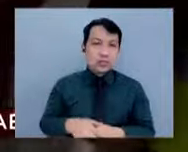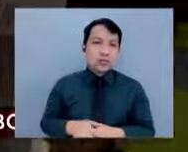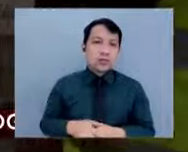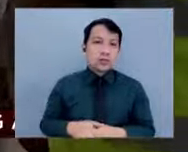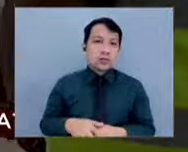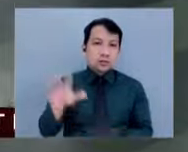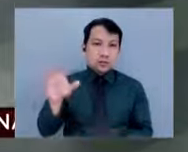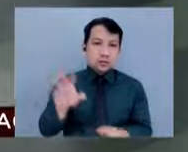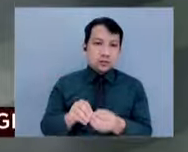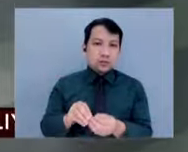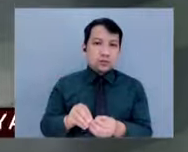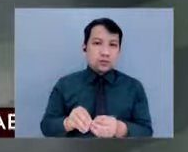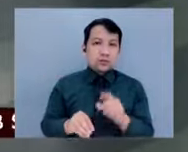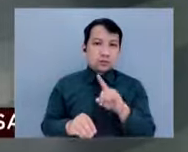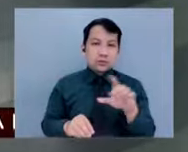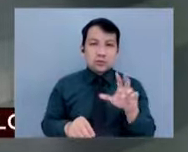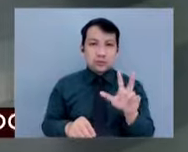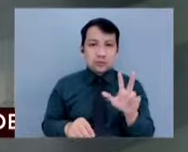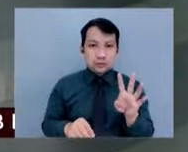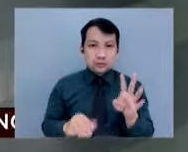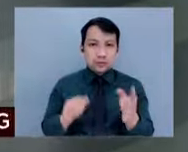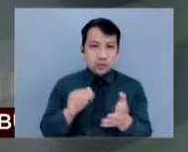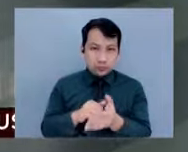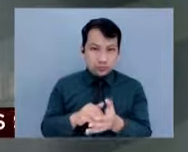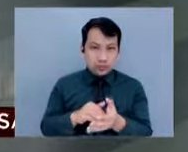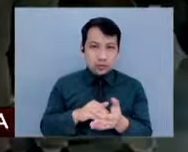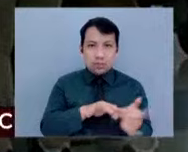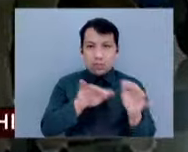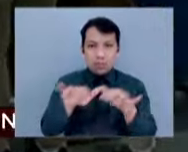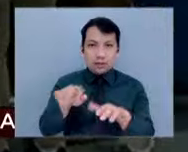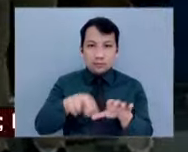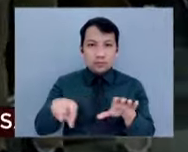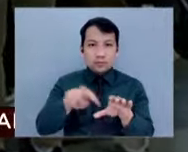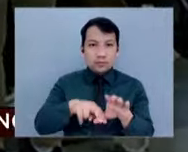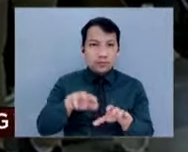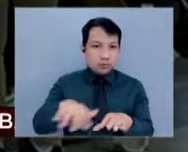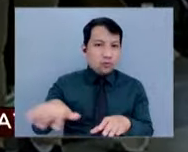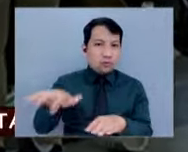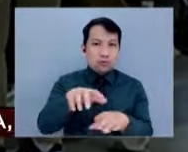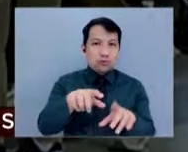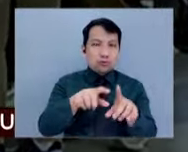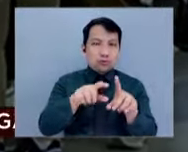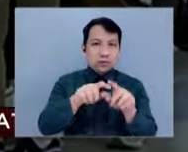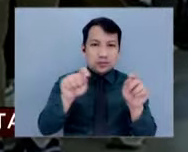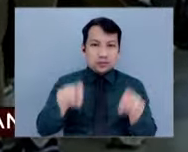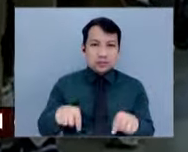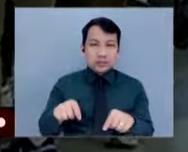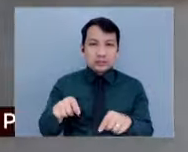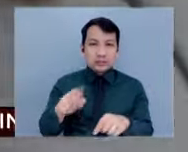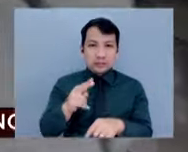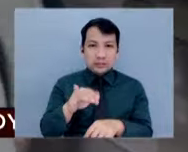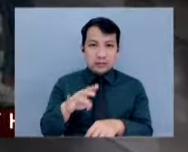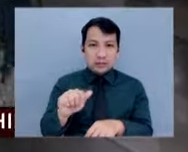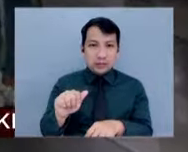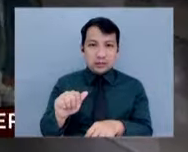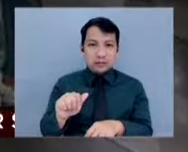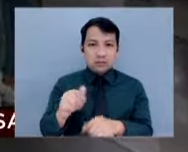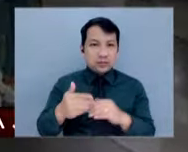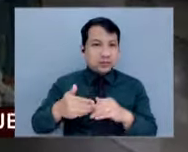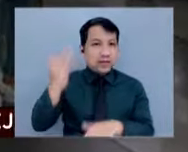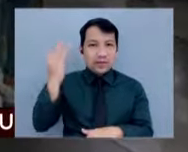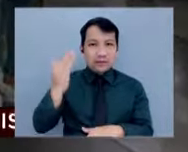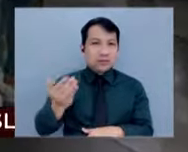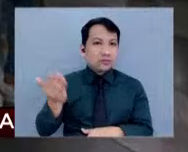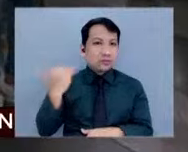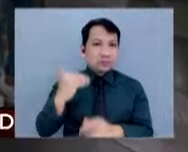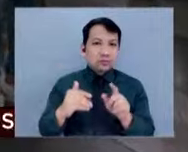higit 134,000 ang pasahero sa lahat ng terminal sa NAIA. Mas mataas ito sa karaniwang 132,000